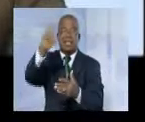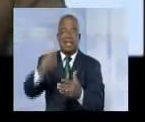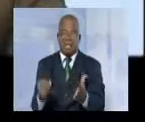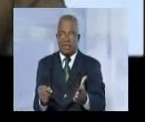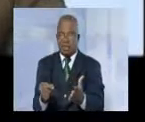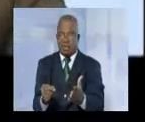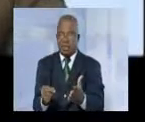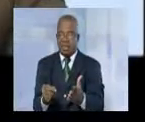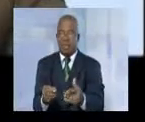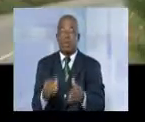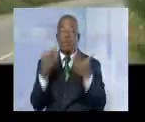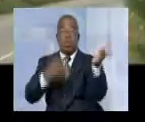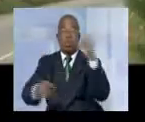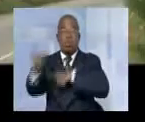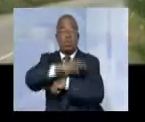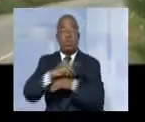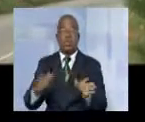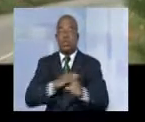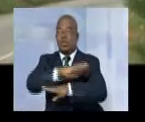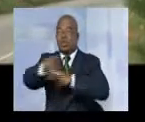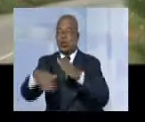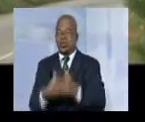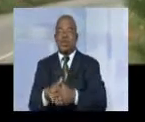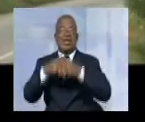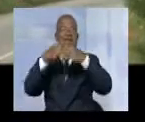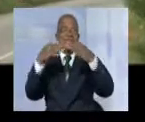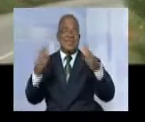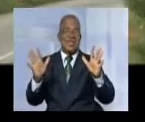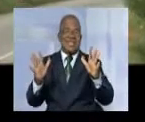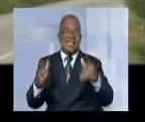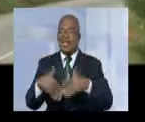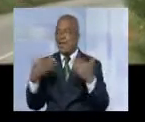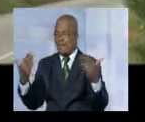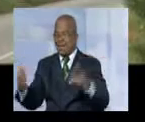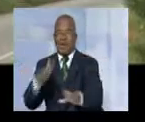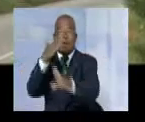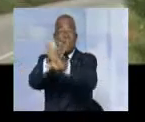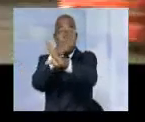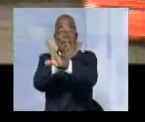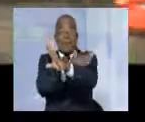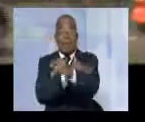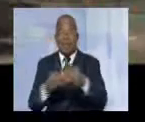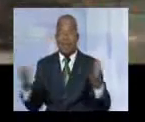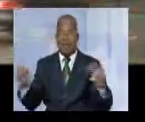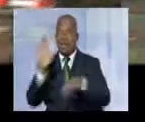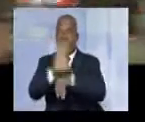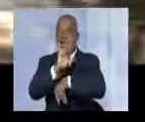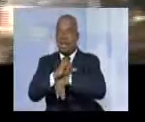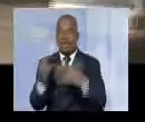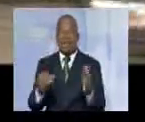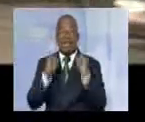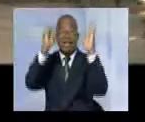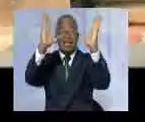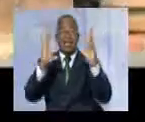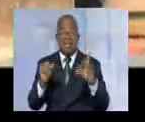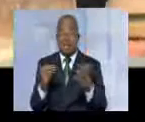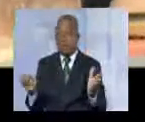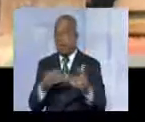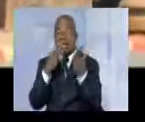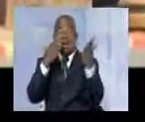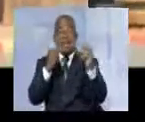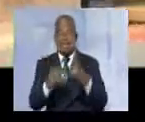donc, tout est aujourd'hui au vert pour que le processus de développement de la Côte d'Ivoire soit lancé. Les Ivoiriens en attendent beaucoup, en